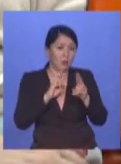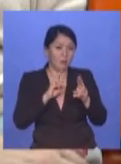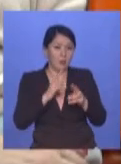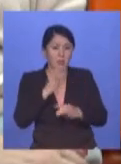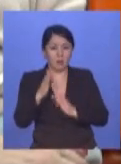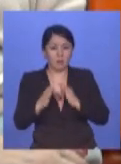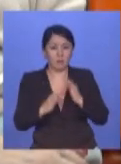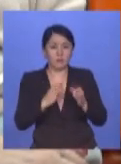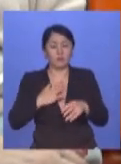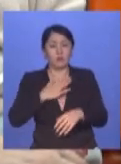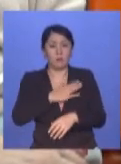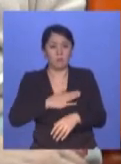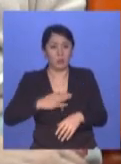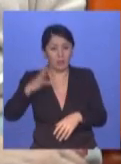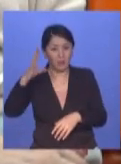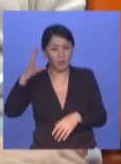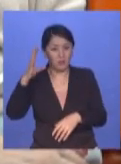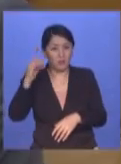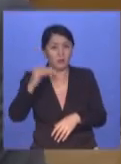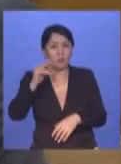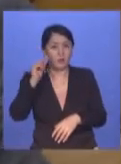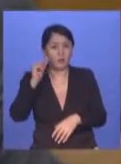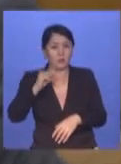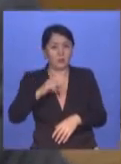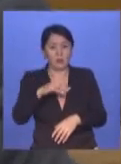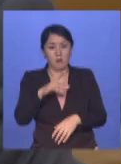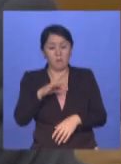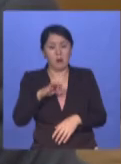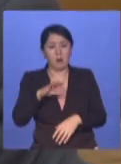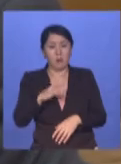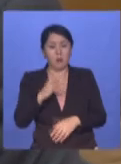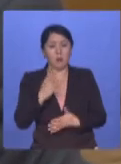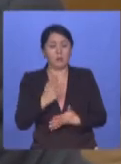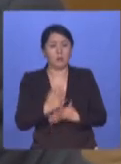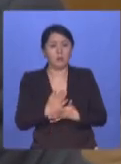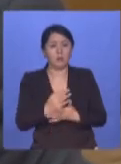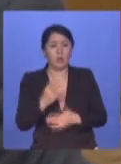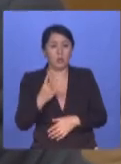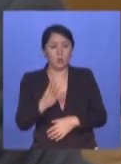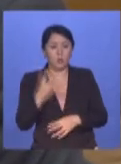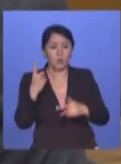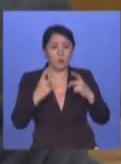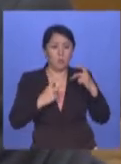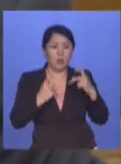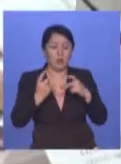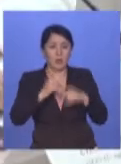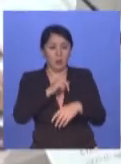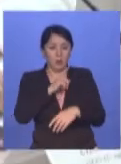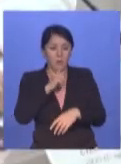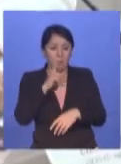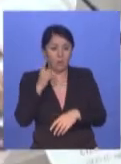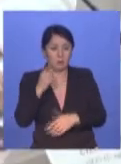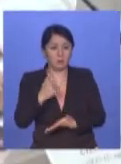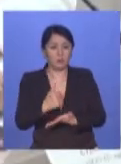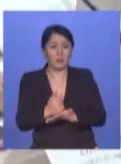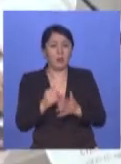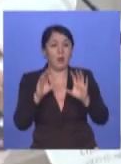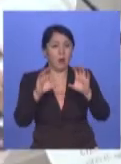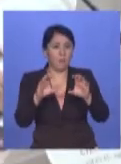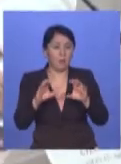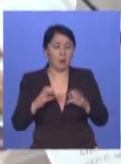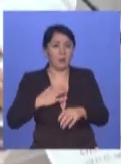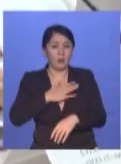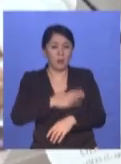сөз алып, мазмұнды ойымен бөліскендердің қатарында Дариға Смайылова да болды. Төртінші курсқа көшкен студент жастар конституциямыздың мазмұнынан